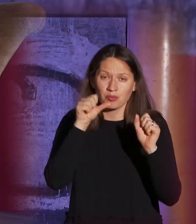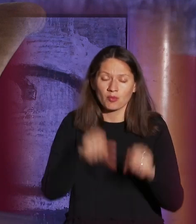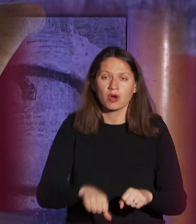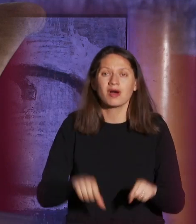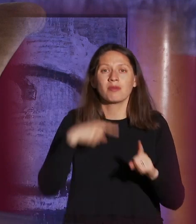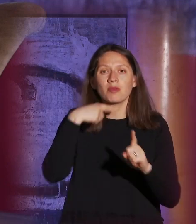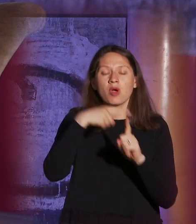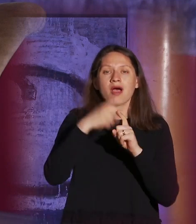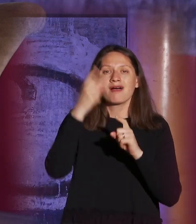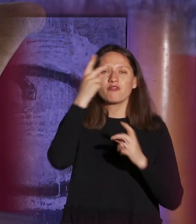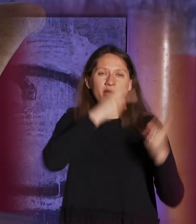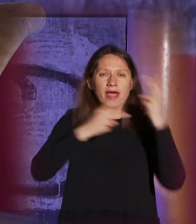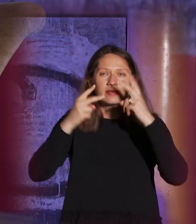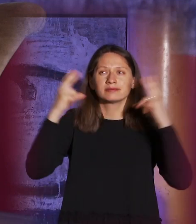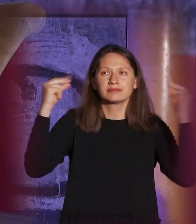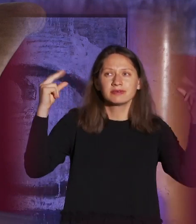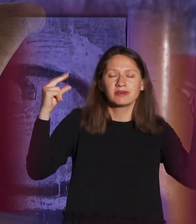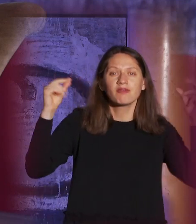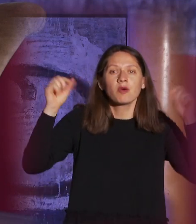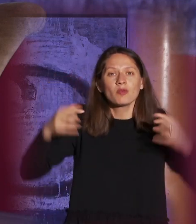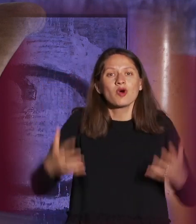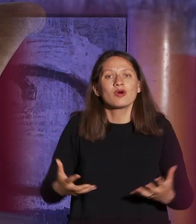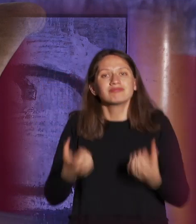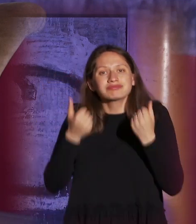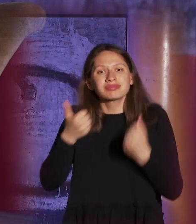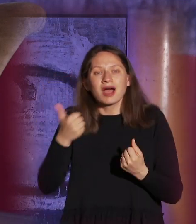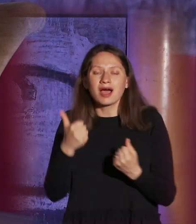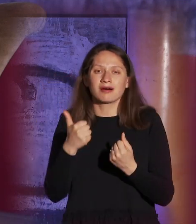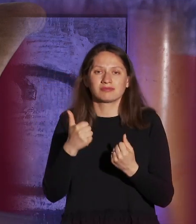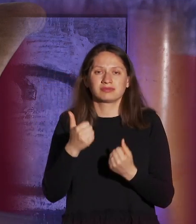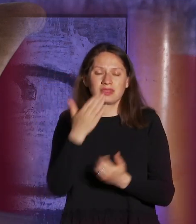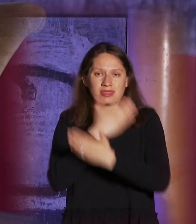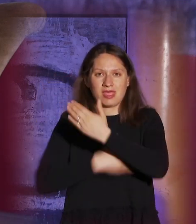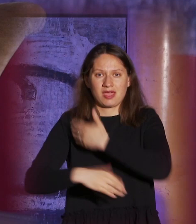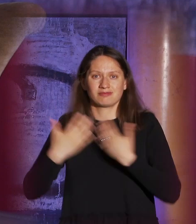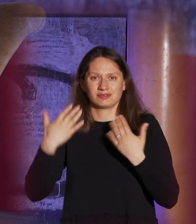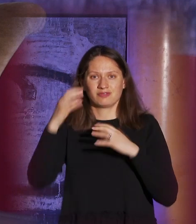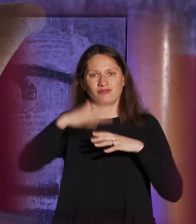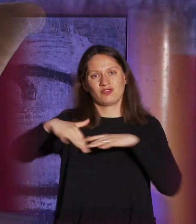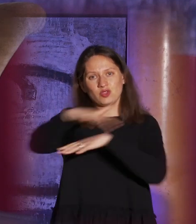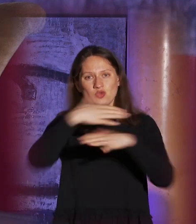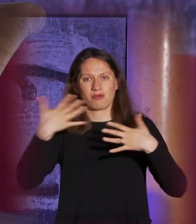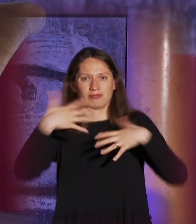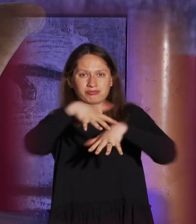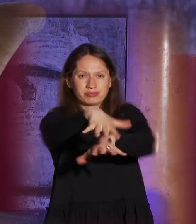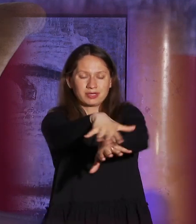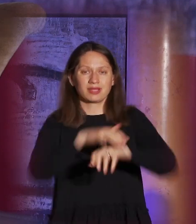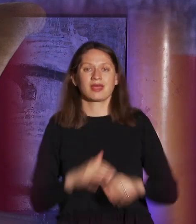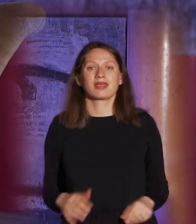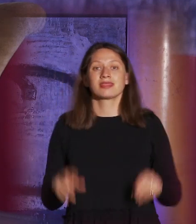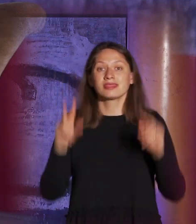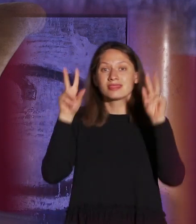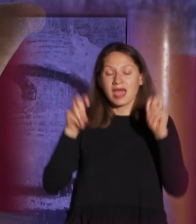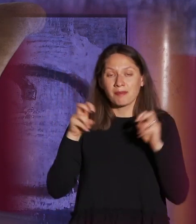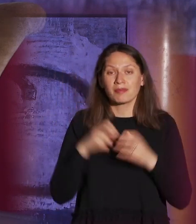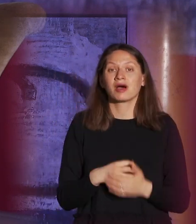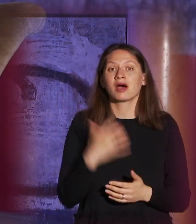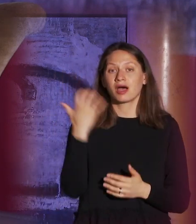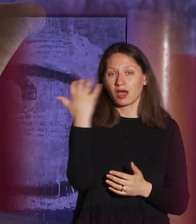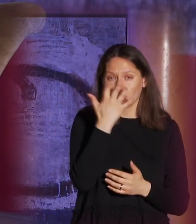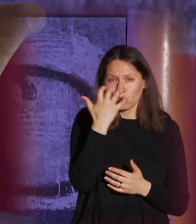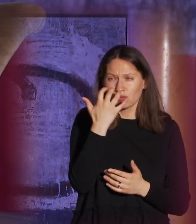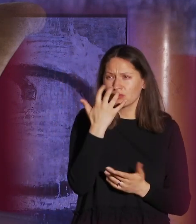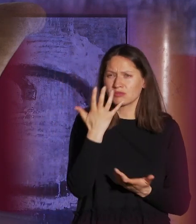padėti neįgalių žmonių integracijai į visuomenę. Pokalbio tema – aklumas netrukdo pajusti